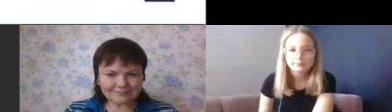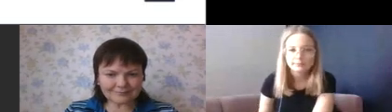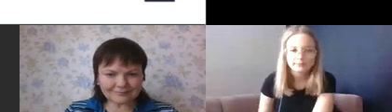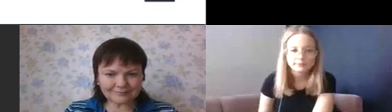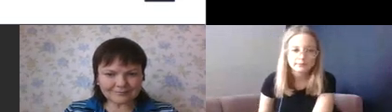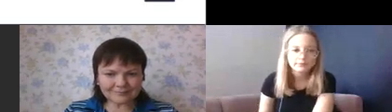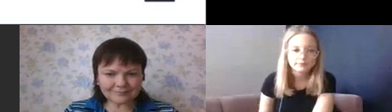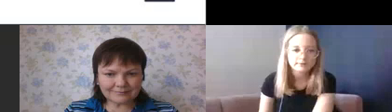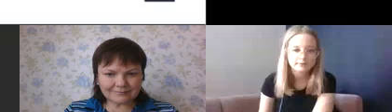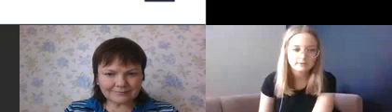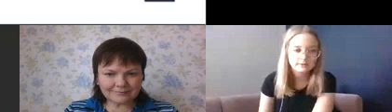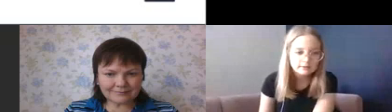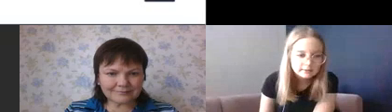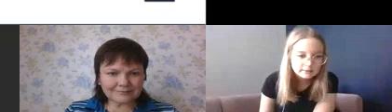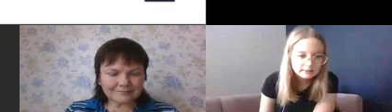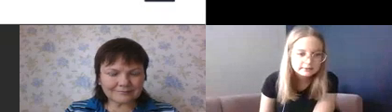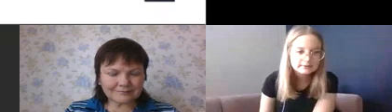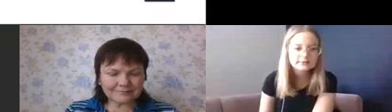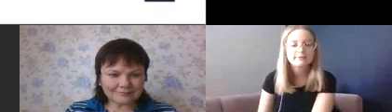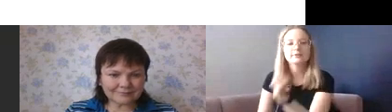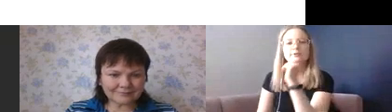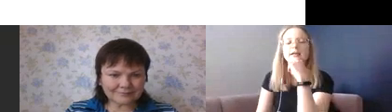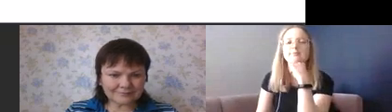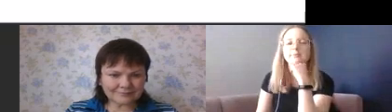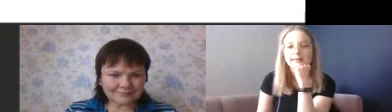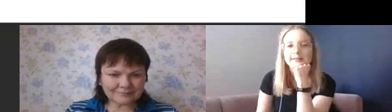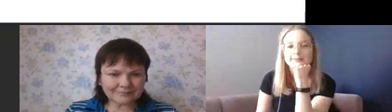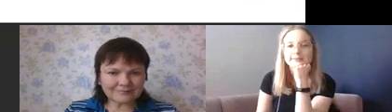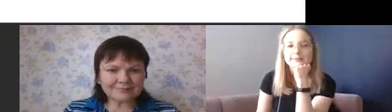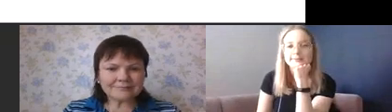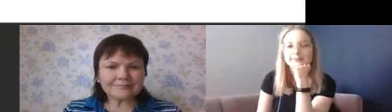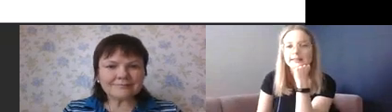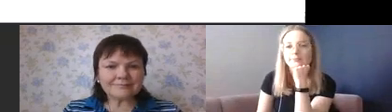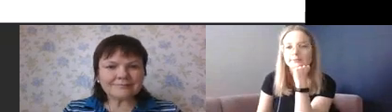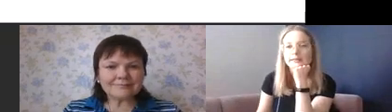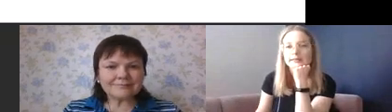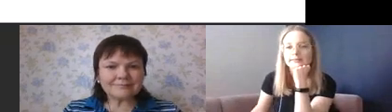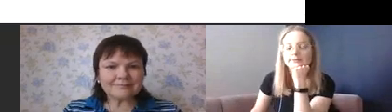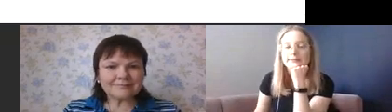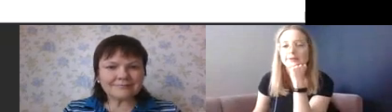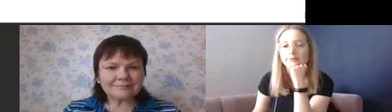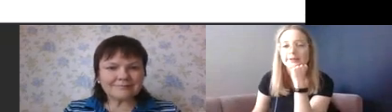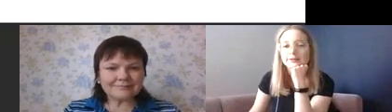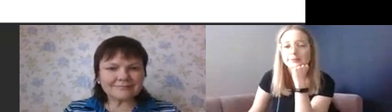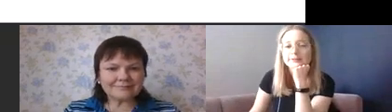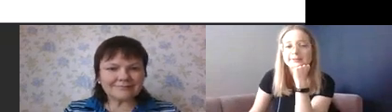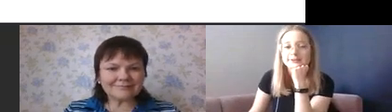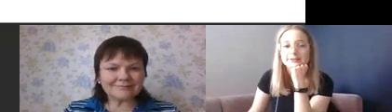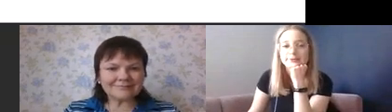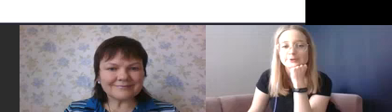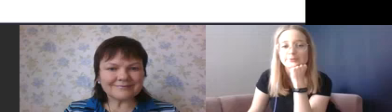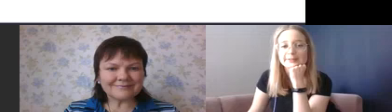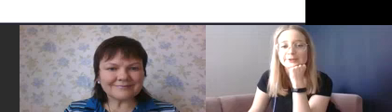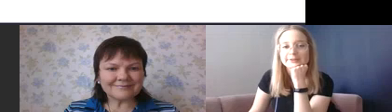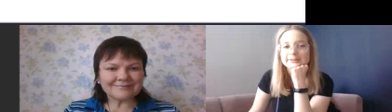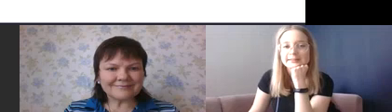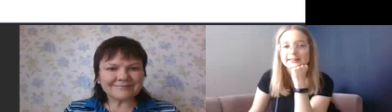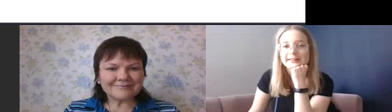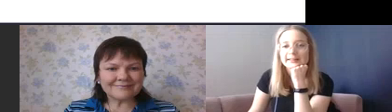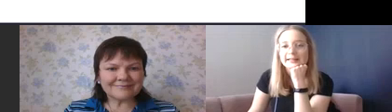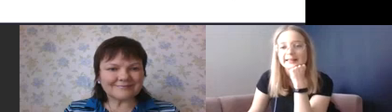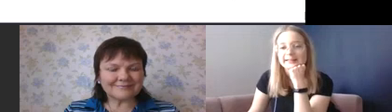Ma panen siit ka. Ja. Nii, väga tore. Et siis näha, et kui palju meid siis on ja kust